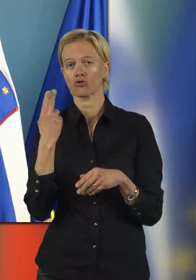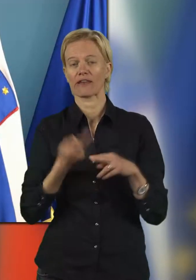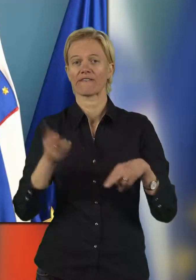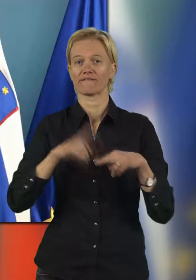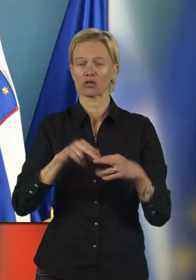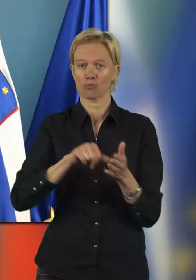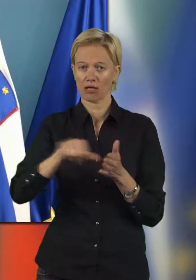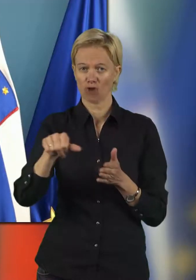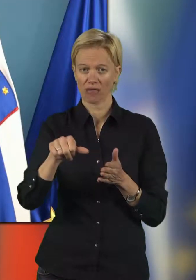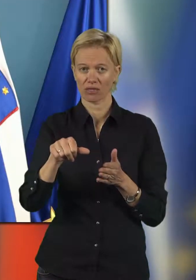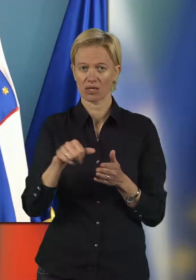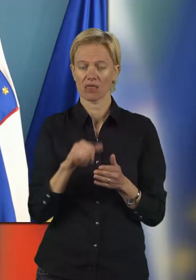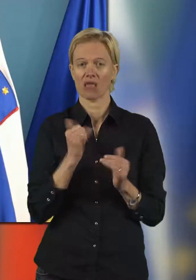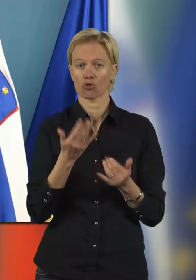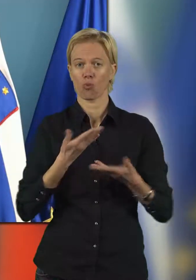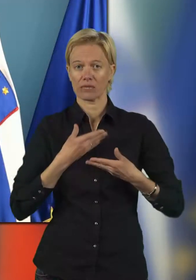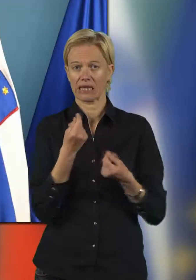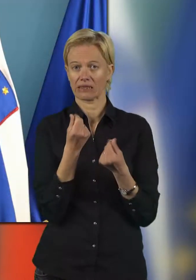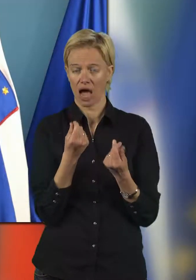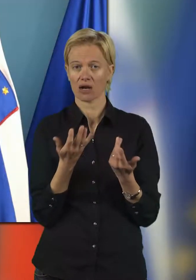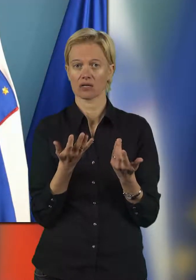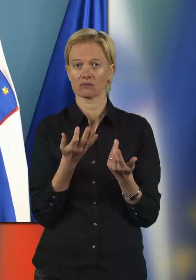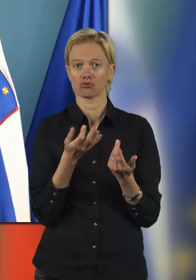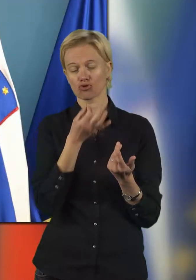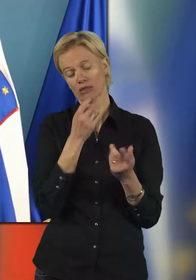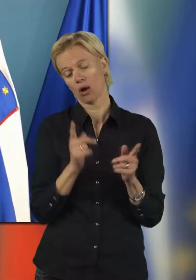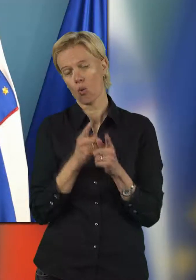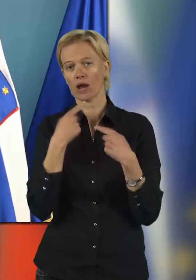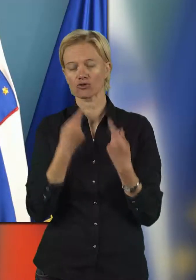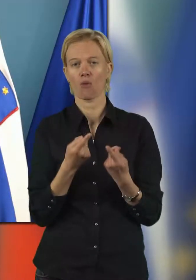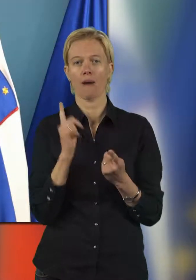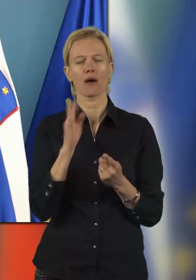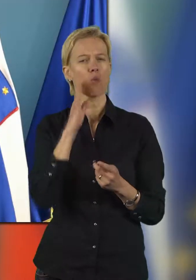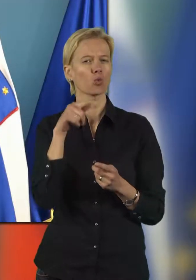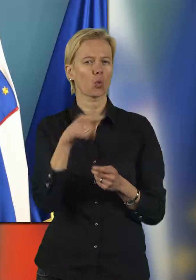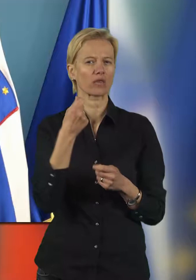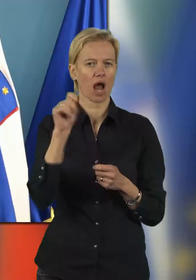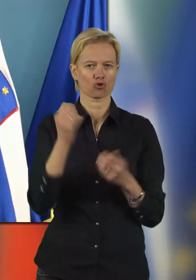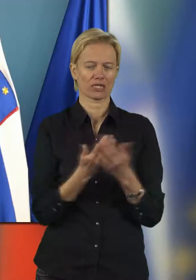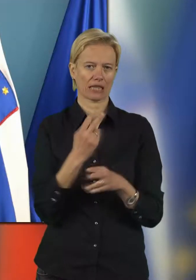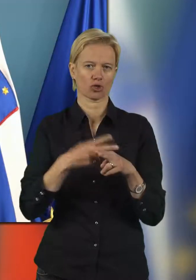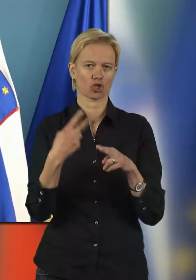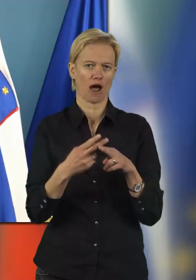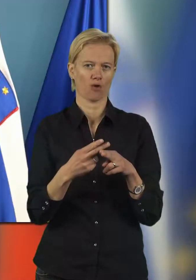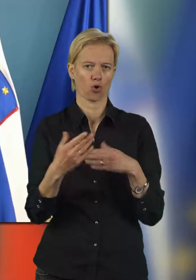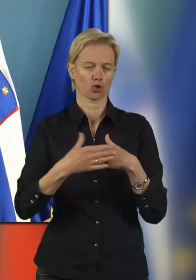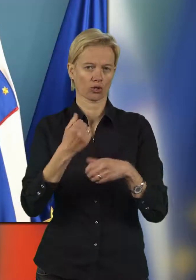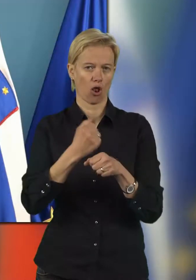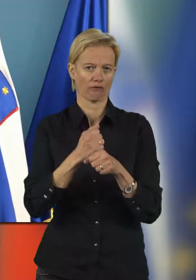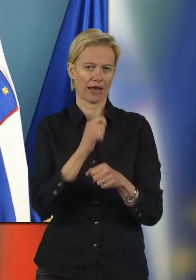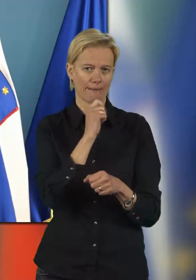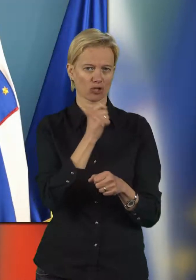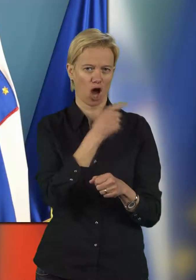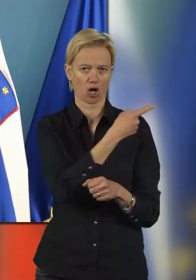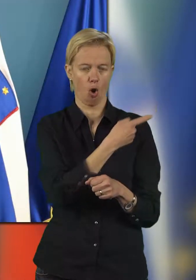več plačati, da sicer dobi denar, če tako rečemo, ampak bo pa to dražje za državo, torej sodelovanje